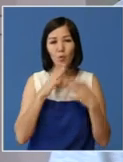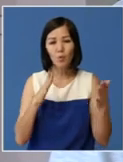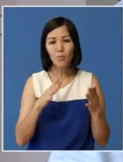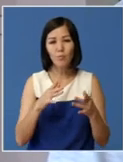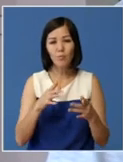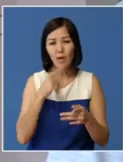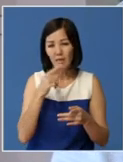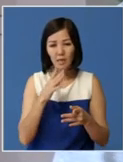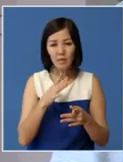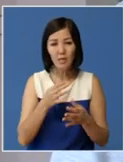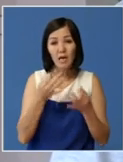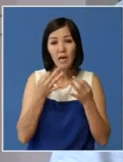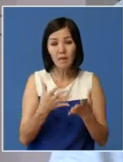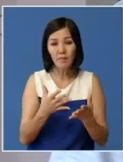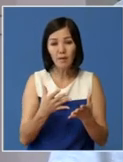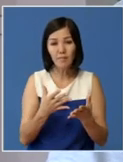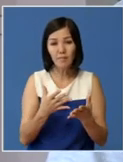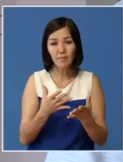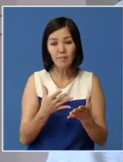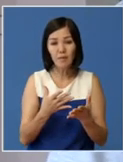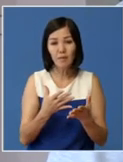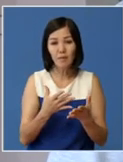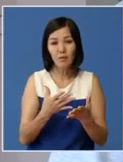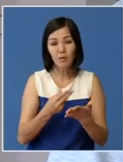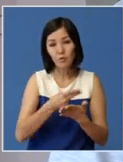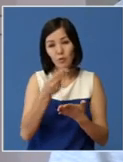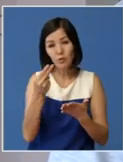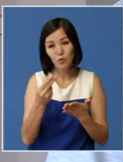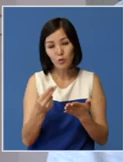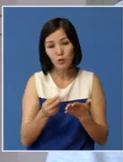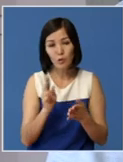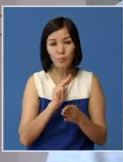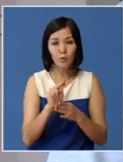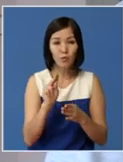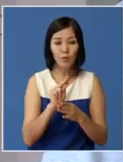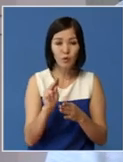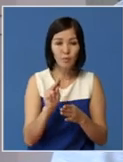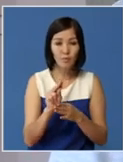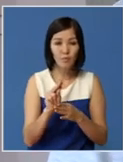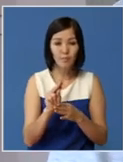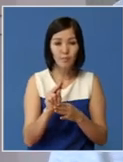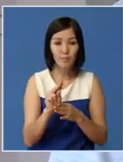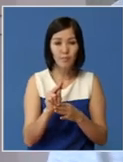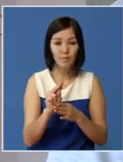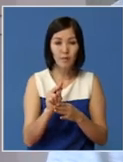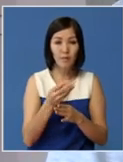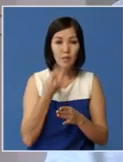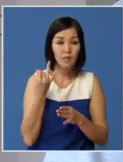үйреткенше, өте қарапайым, қарапайым тәсілдермен, жаңа, аз сөзбен өзіңнің